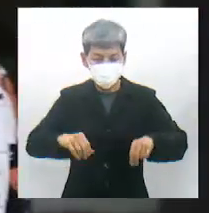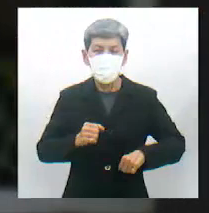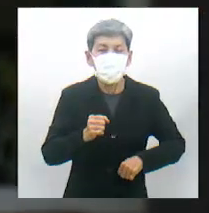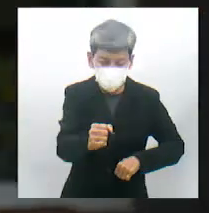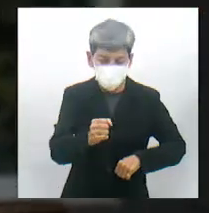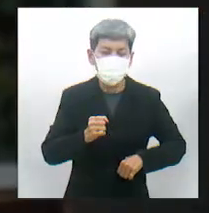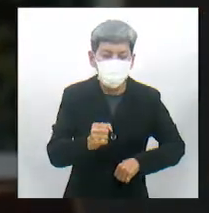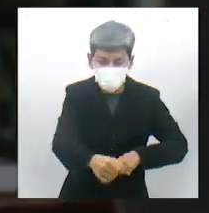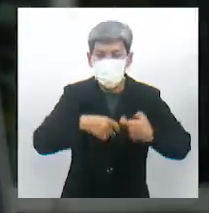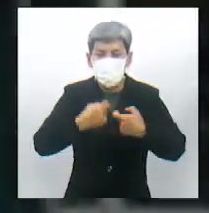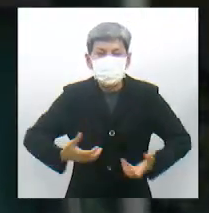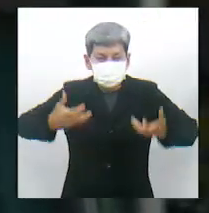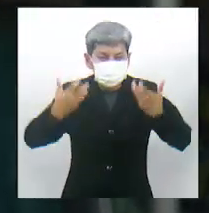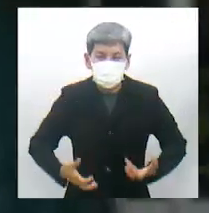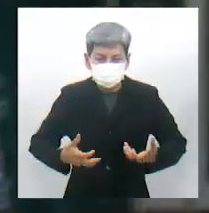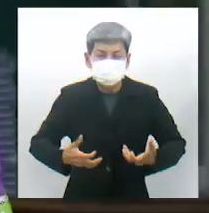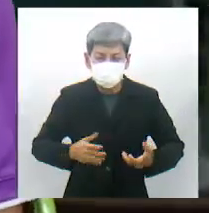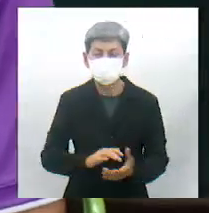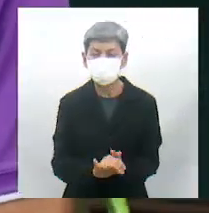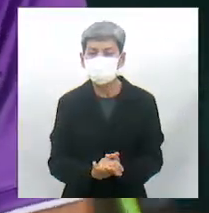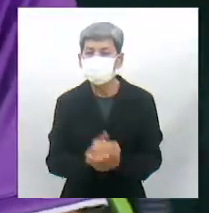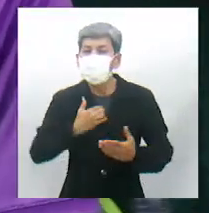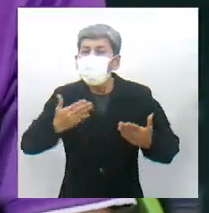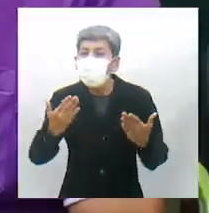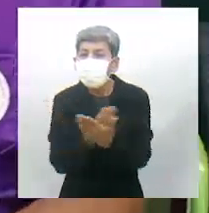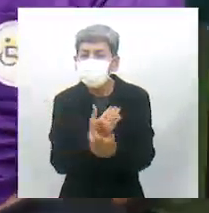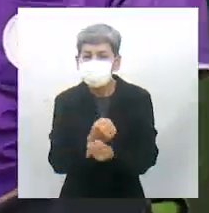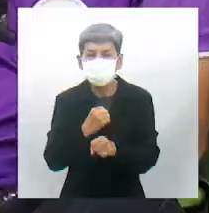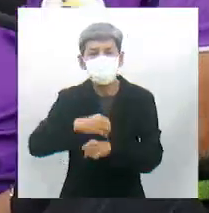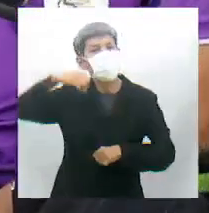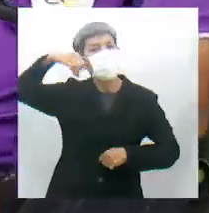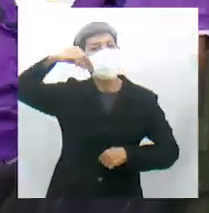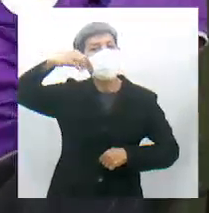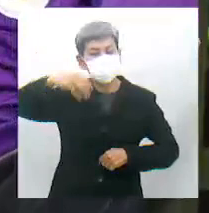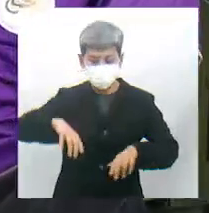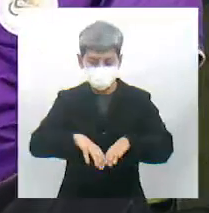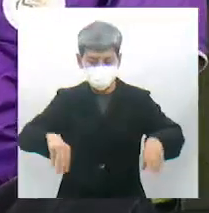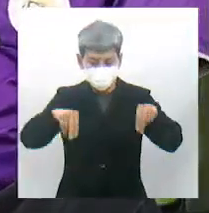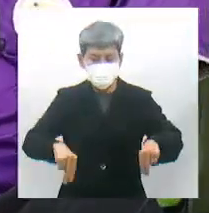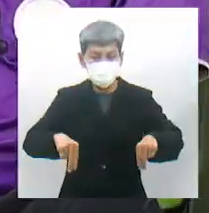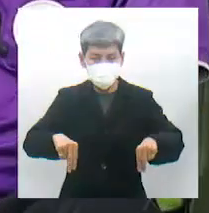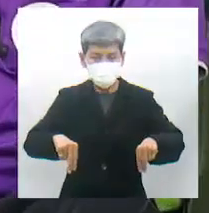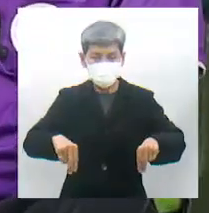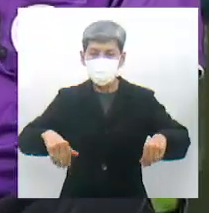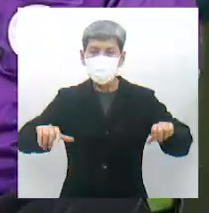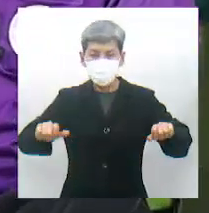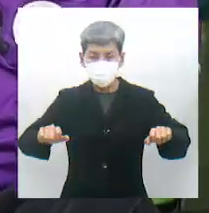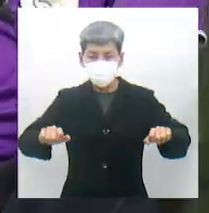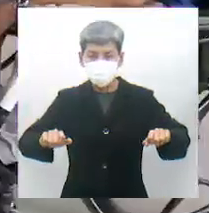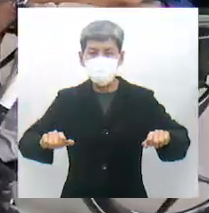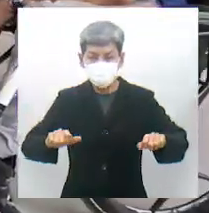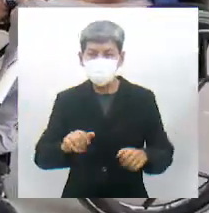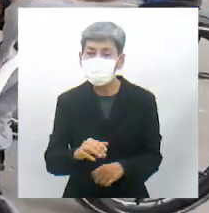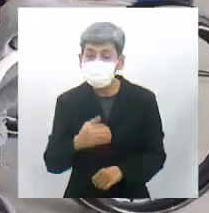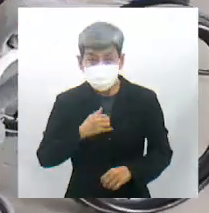ไม ่มีแรงแล้วก็เปลี่ยนเป็นใช้มอเตอร ์มาดัดแปลงเองช่างไฟฟ้า